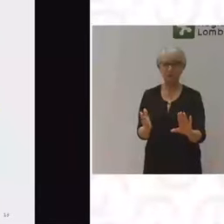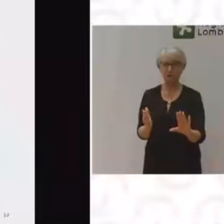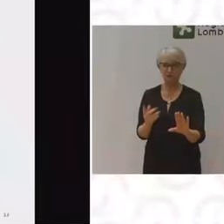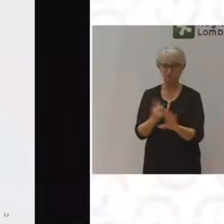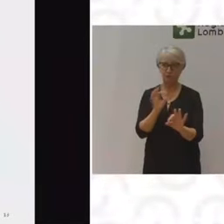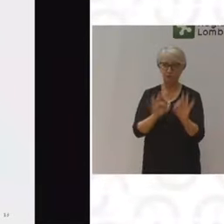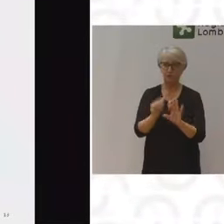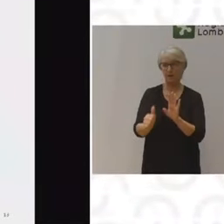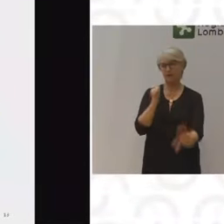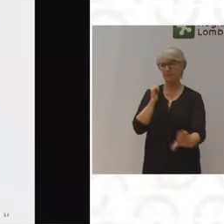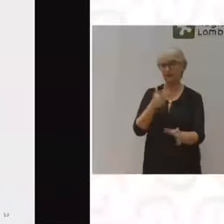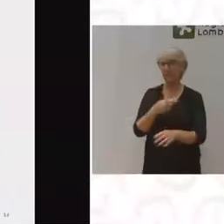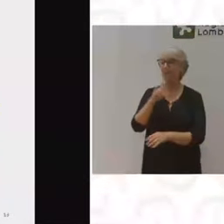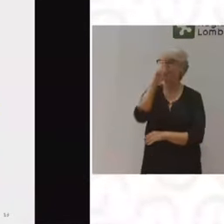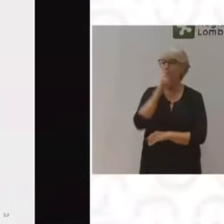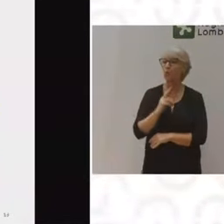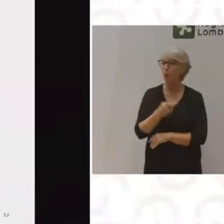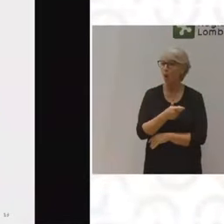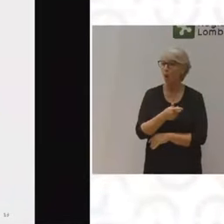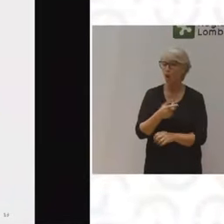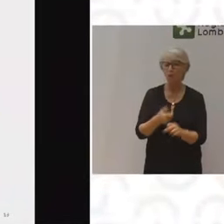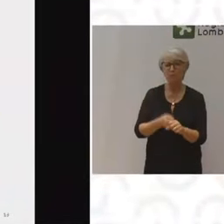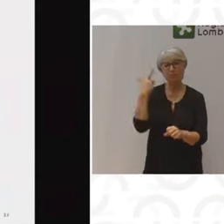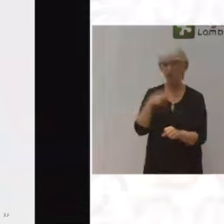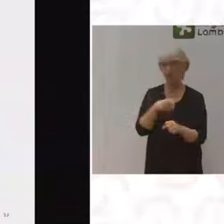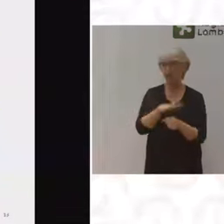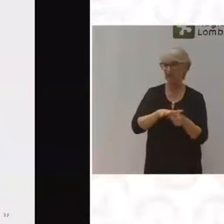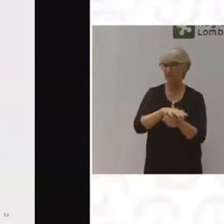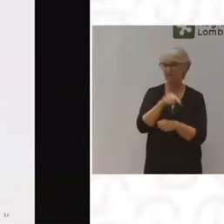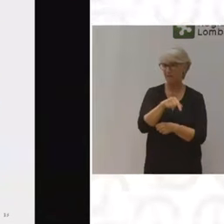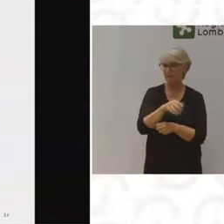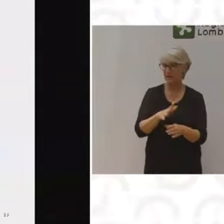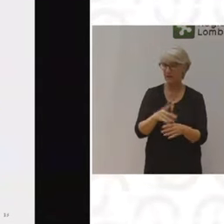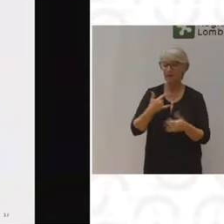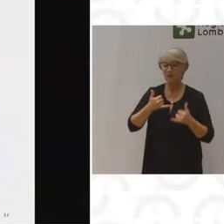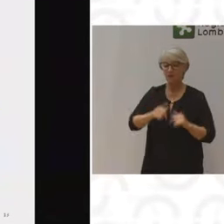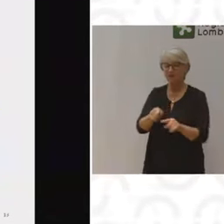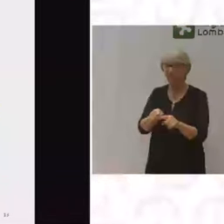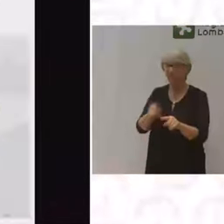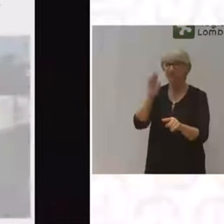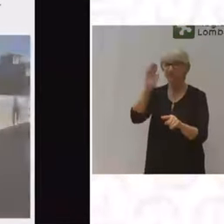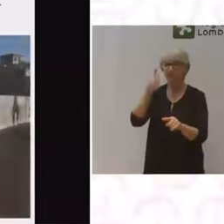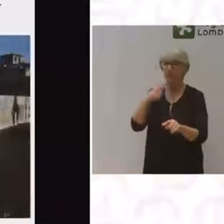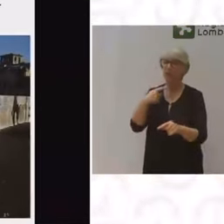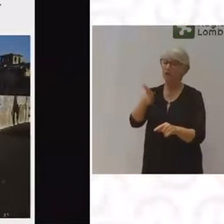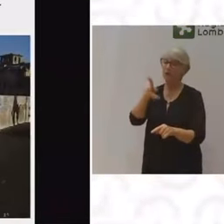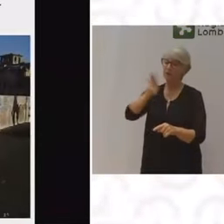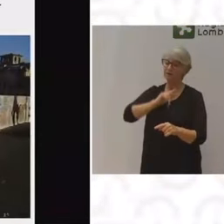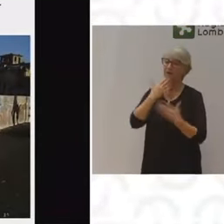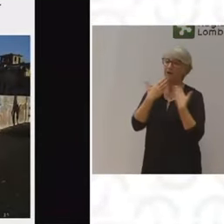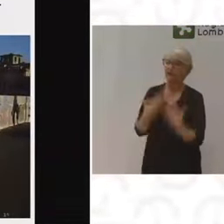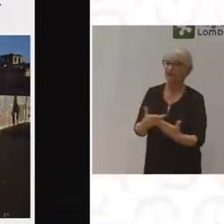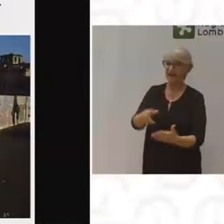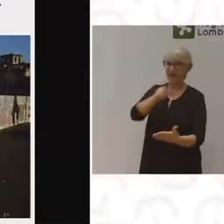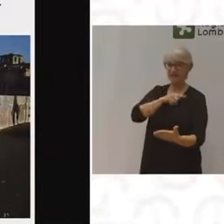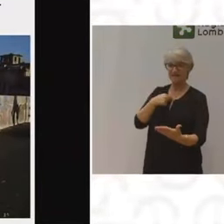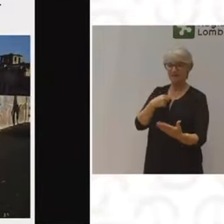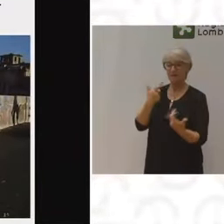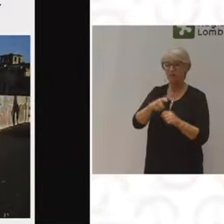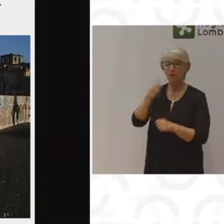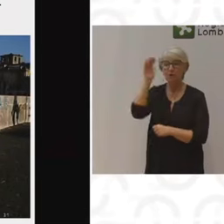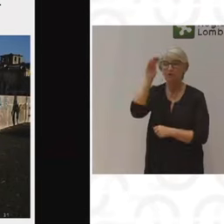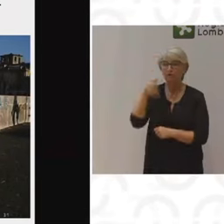Il ruolo delle famiglie è determinante. I nostri figli ci ringrazieranno, perché il futuro non è